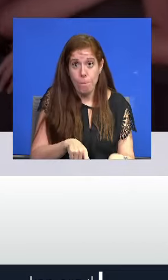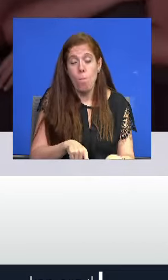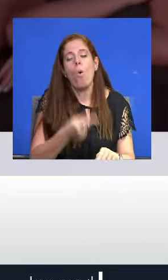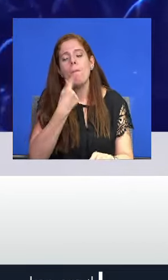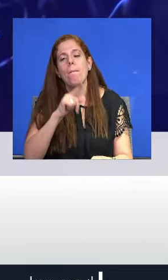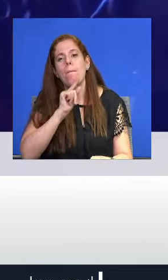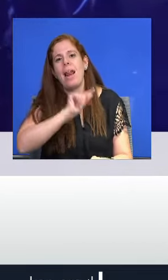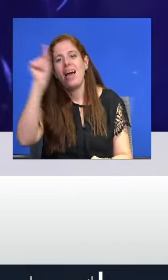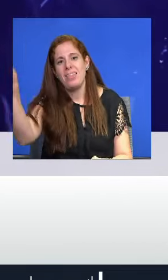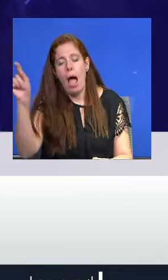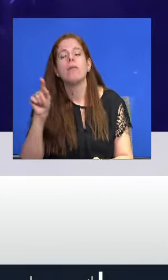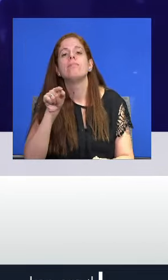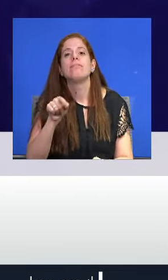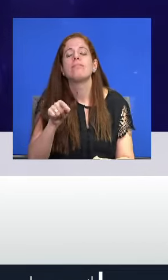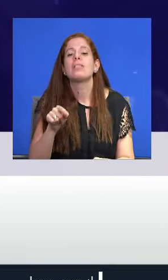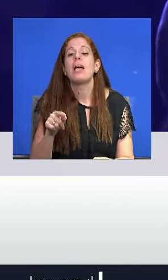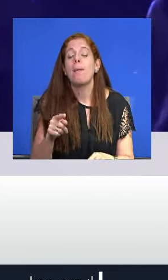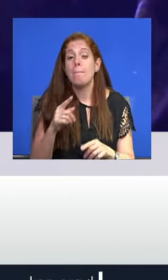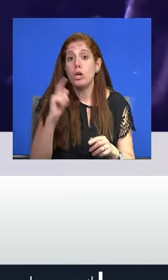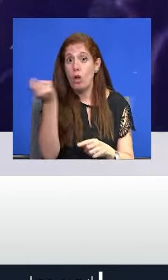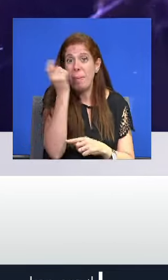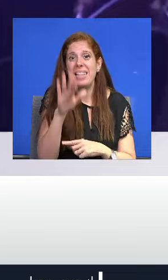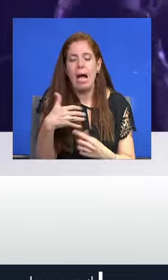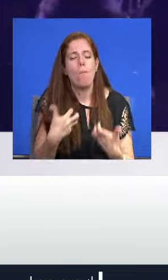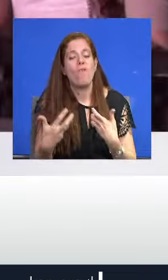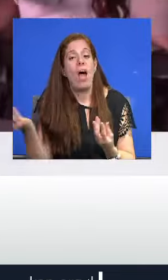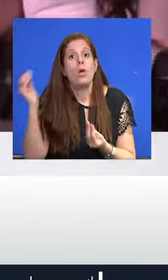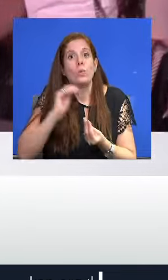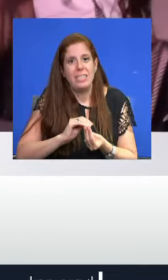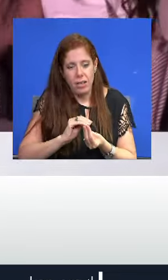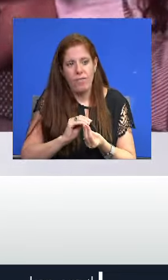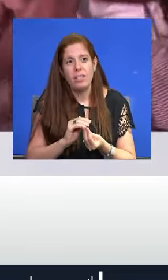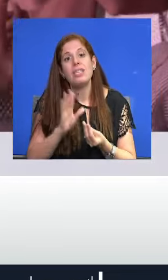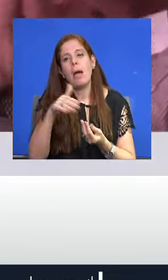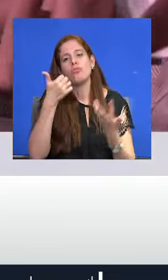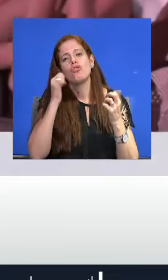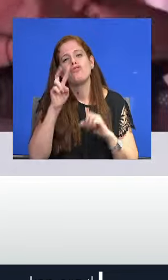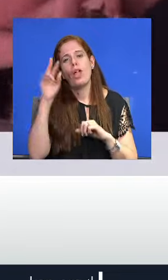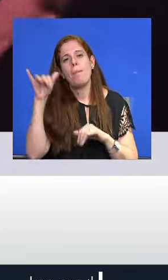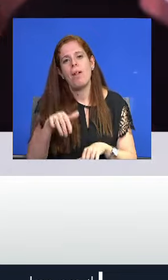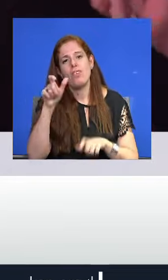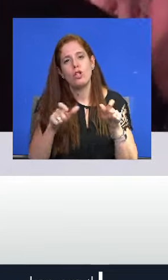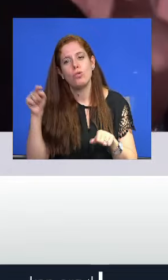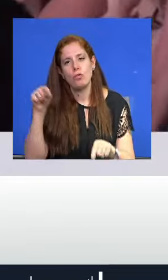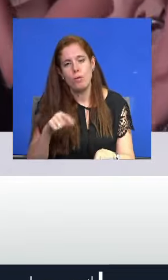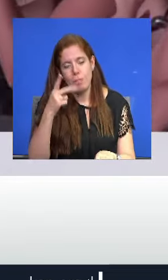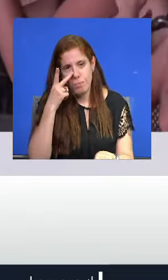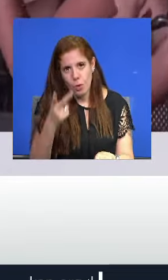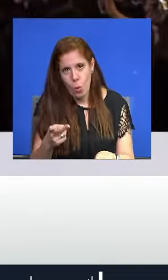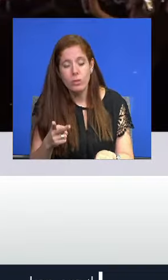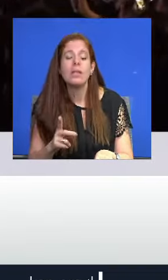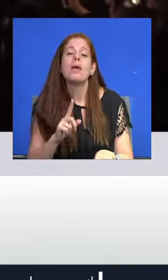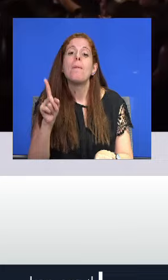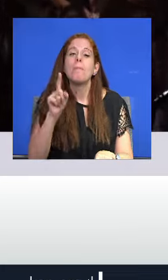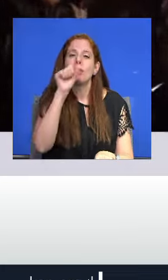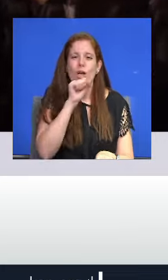לבצע מופע נוסף, גם בפני 65,000 איש שהגיעו לראות אותו, מי שהולכים לחמם אותו, הם הזמרים נטע ברזילאי